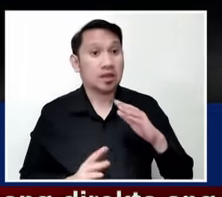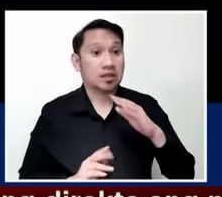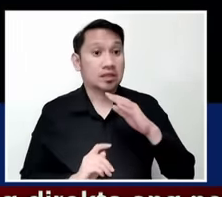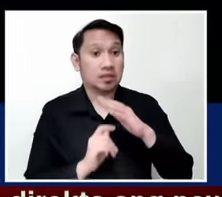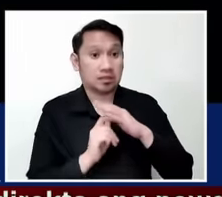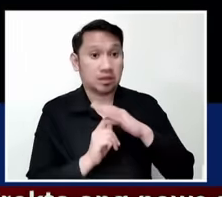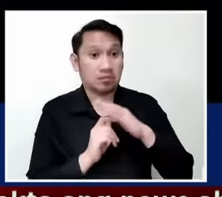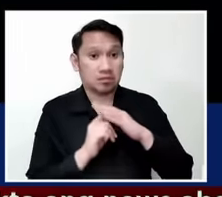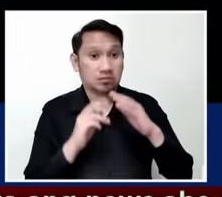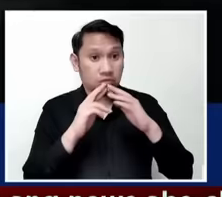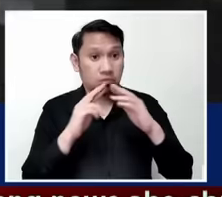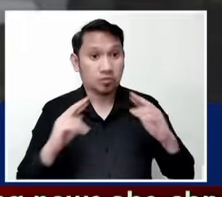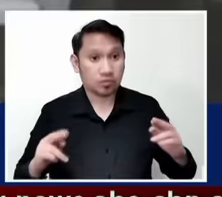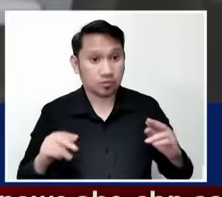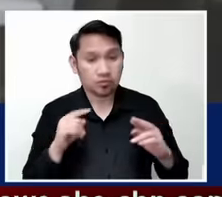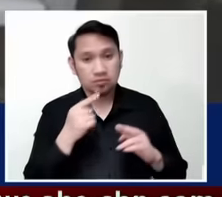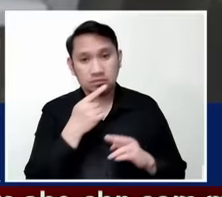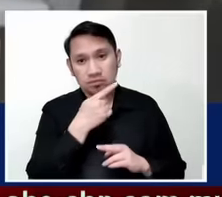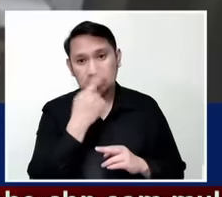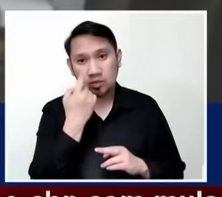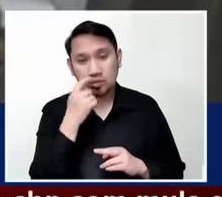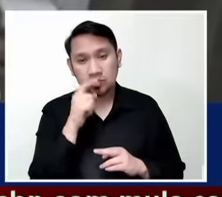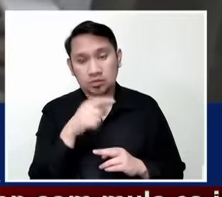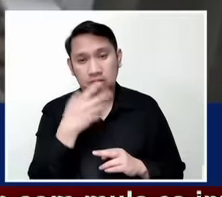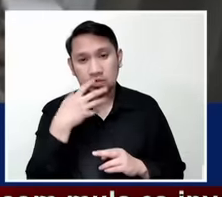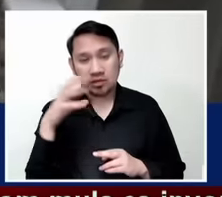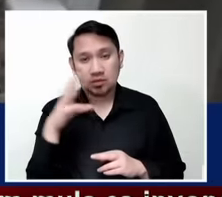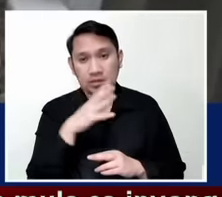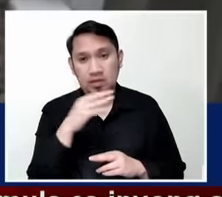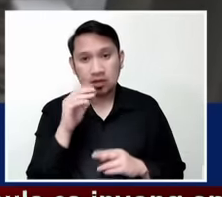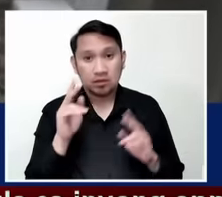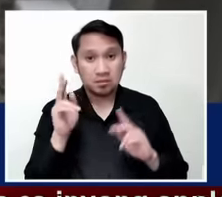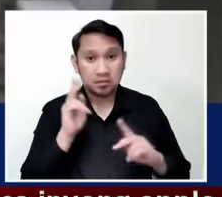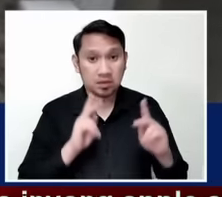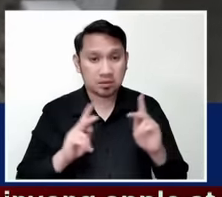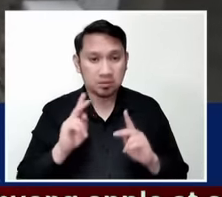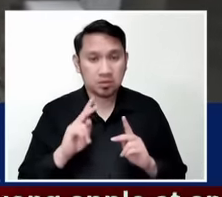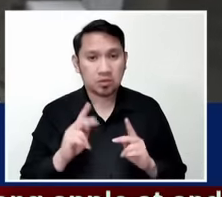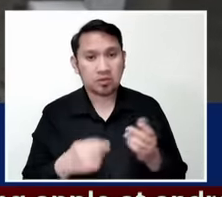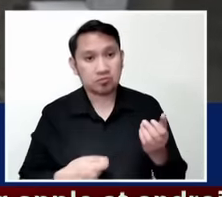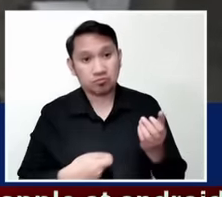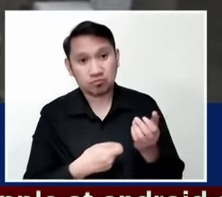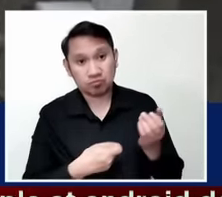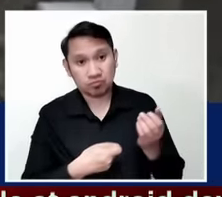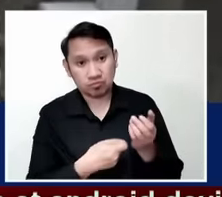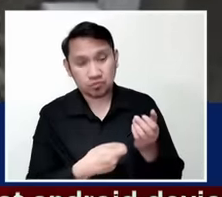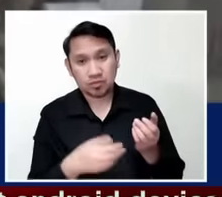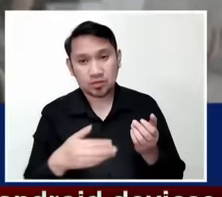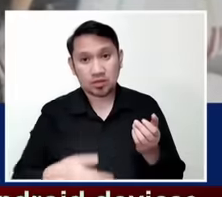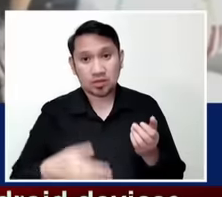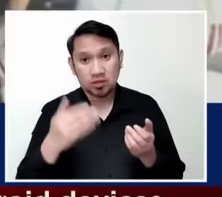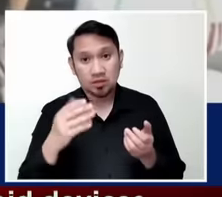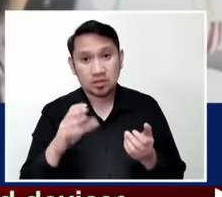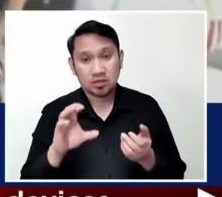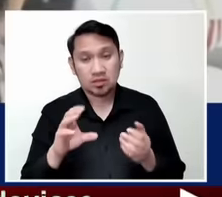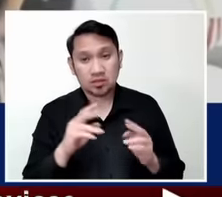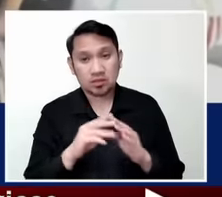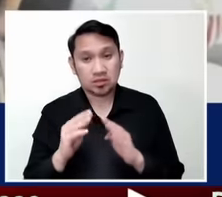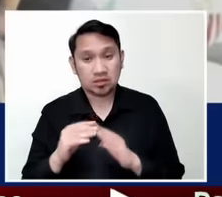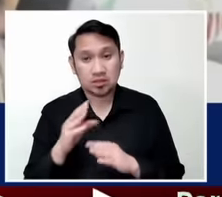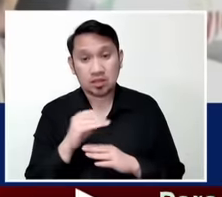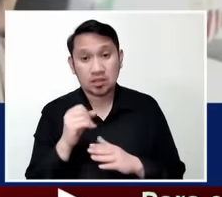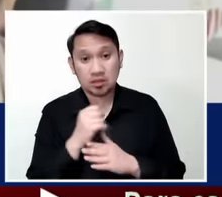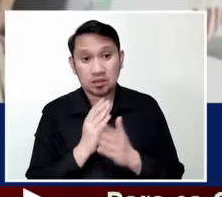nila dahil sa init. Nakicharge naman ang ilang residente sa charging station sa harap ng City Hall. Habang ang